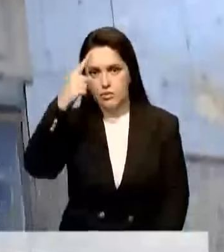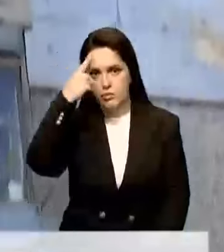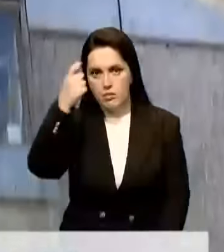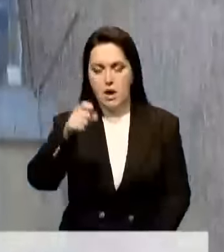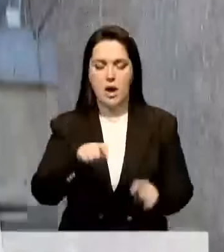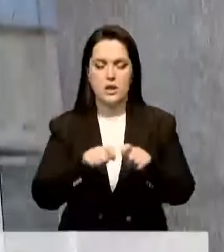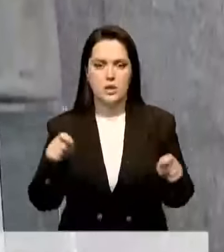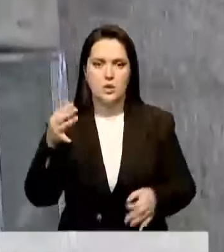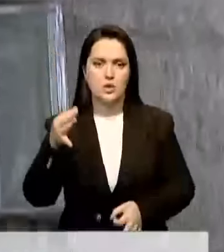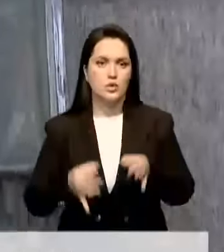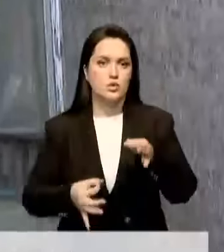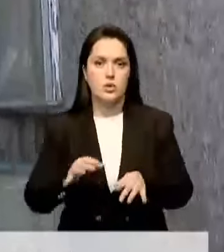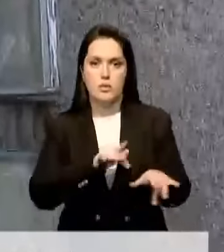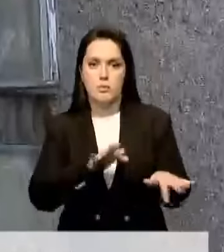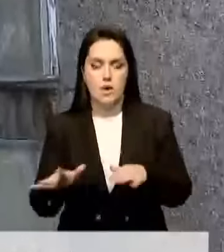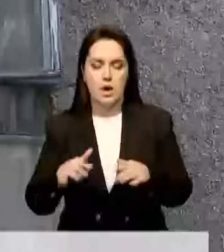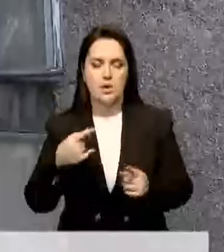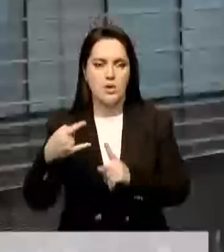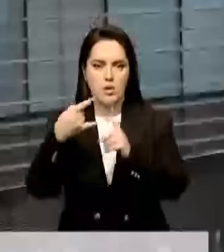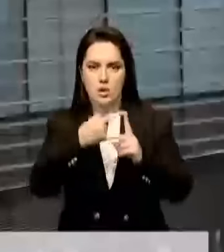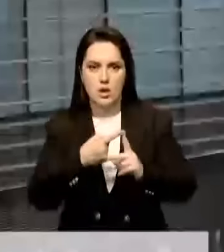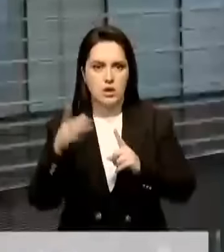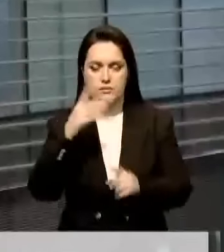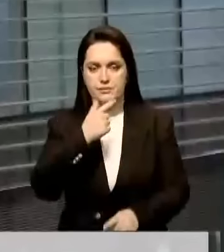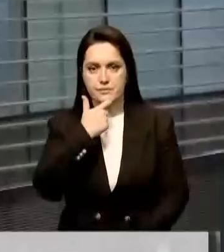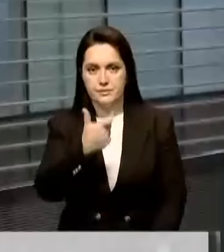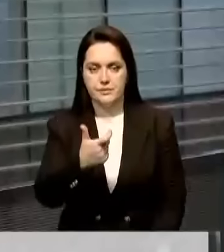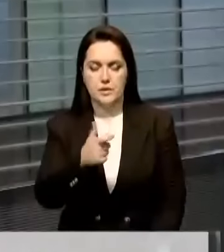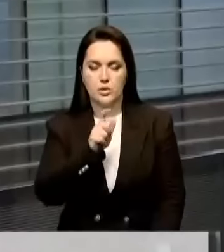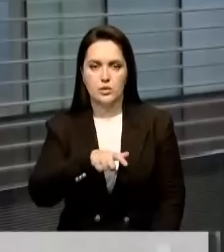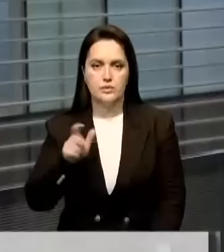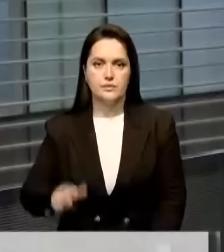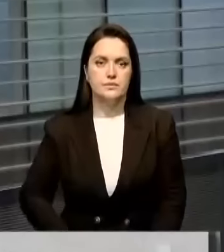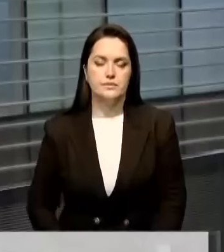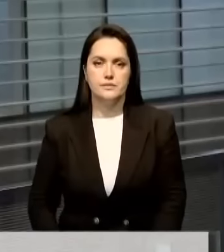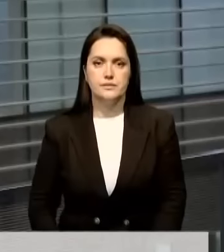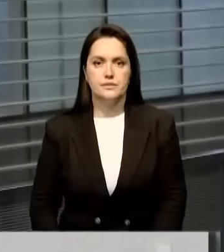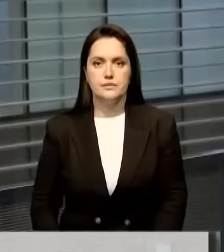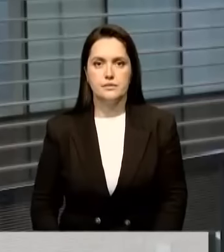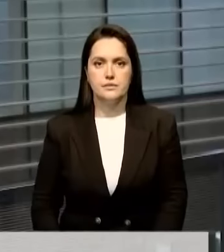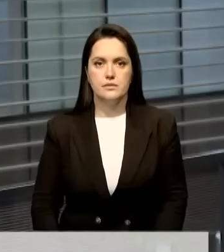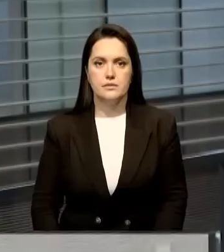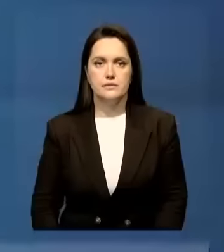открытом судебном процессе с онлайн-трансляцией. Наржа Батырова, Мурат Арипханов, 24KZ.